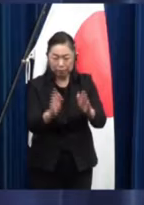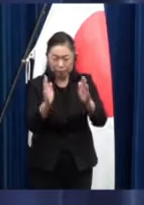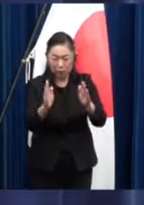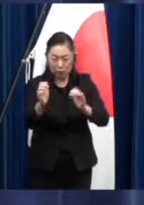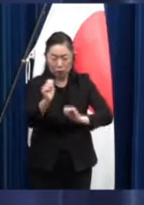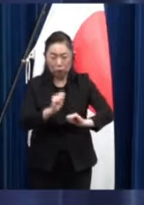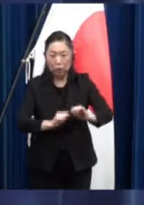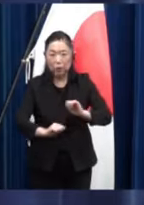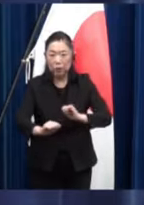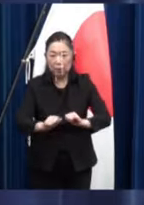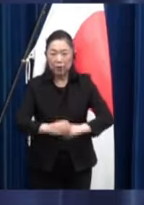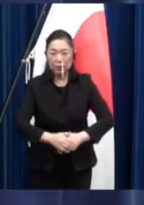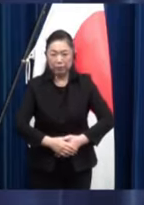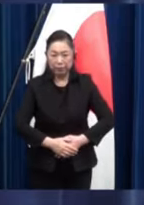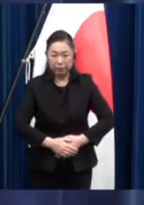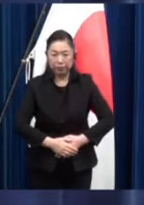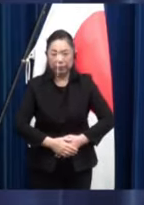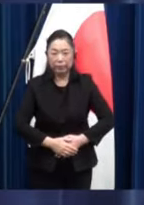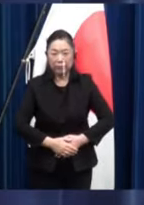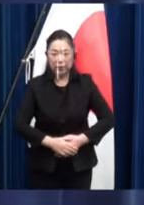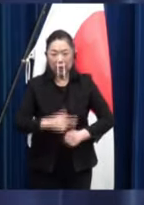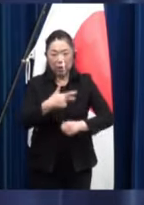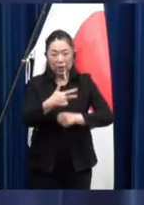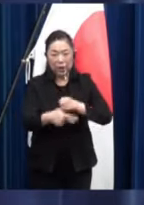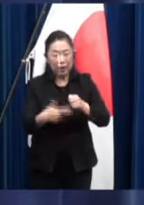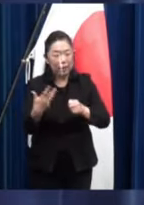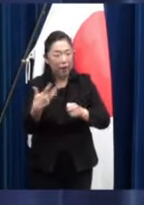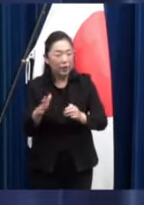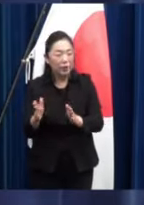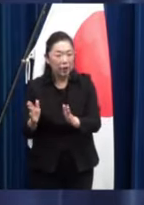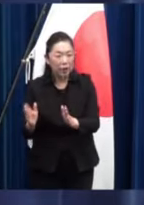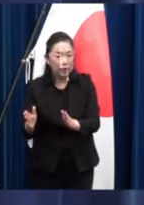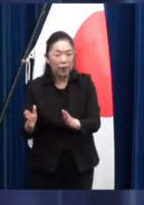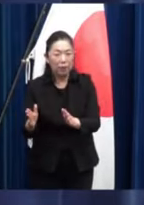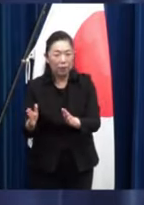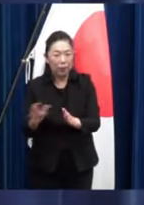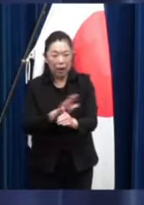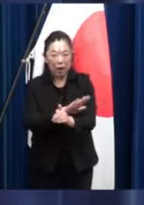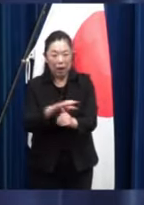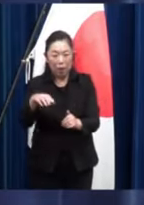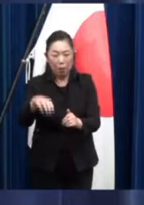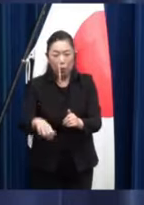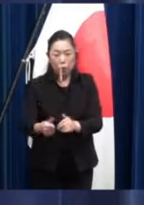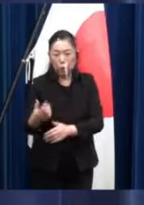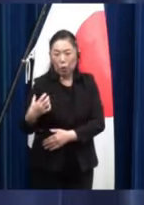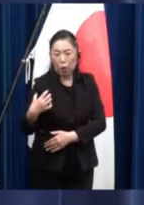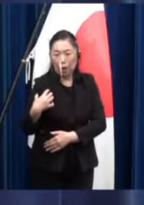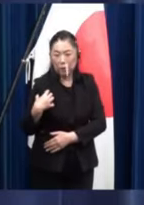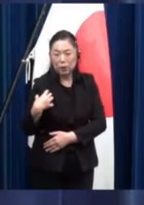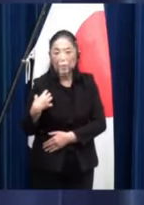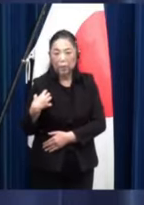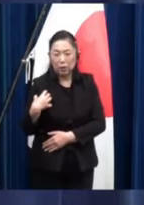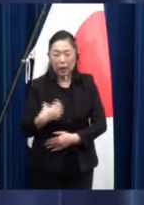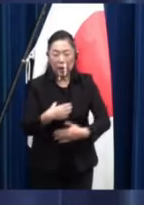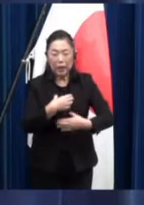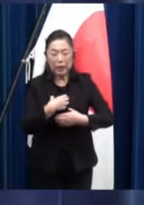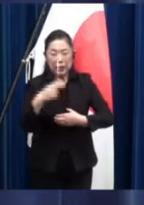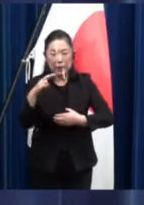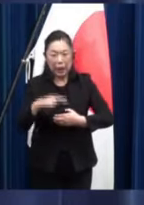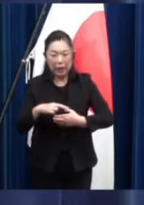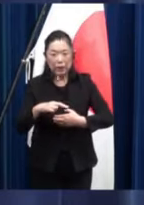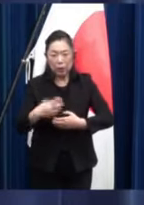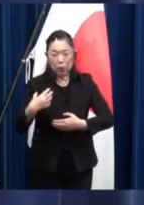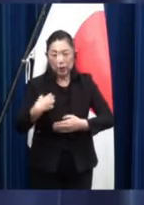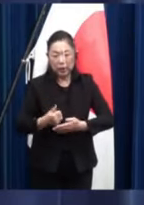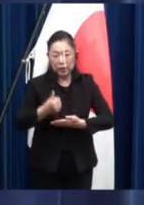り組んでまいります。また7年8ヶ月の官房長官在任中は、危機管理の責任者とし